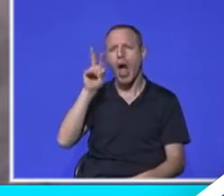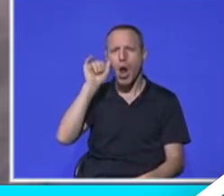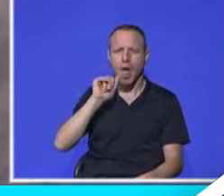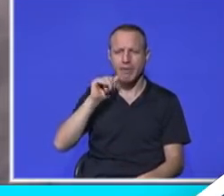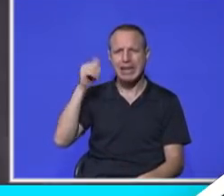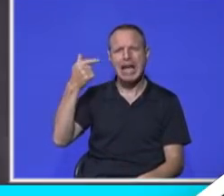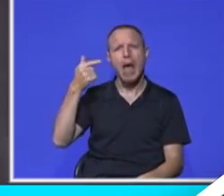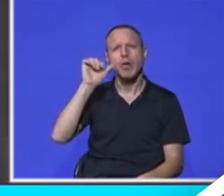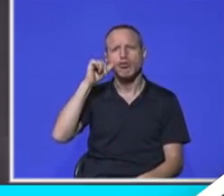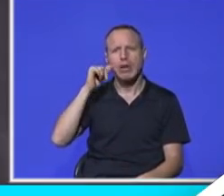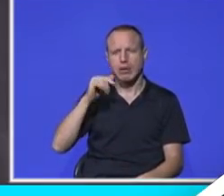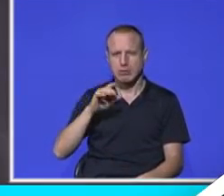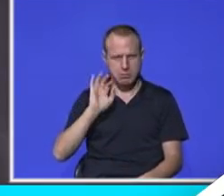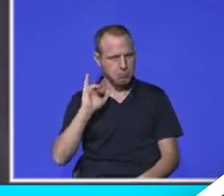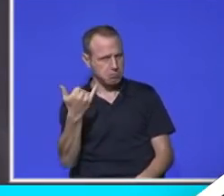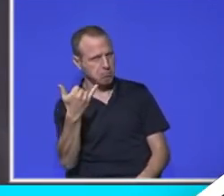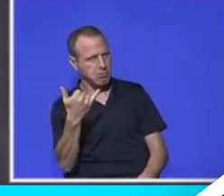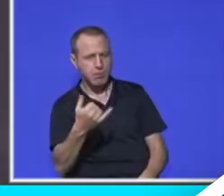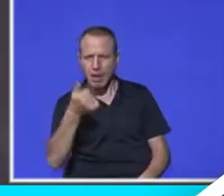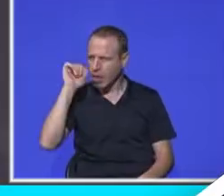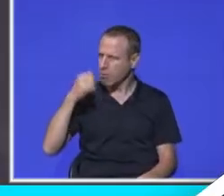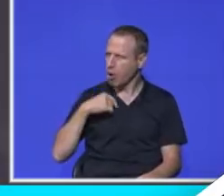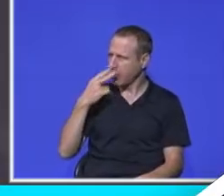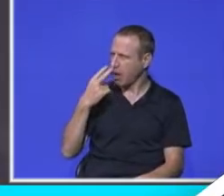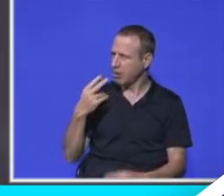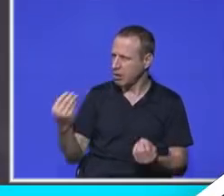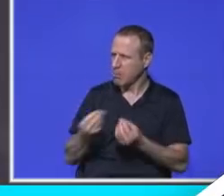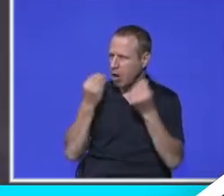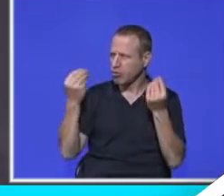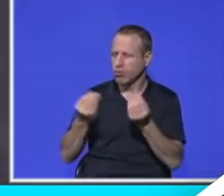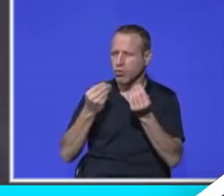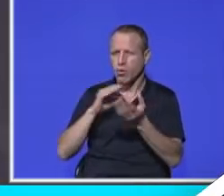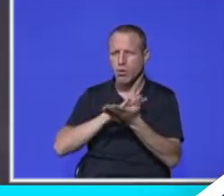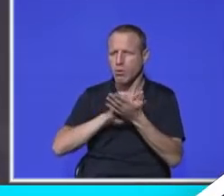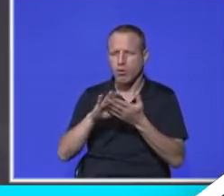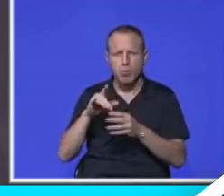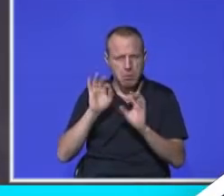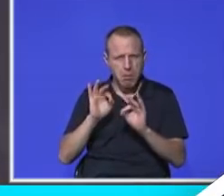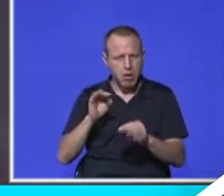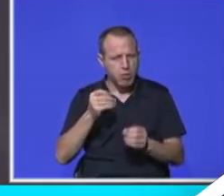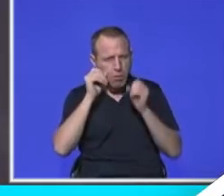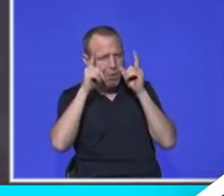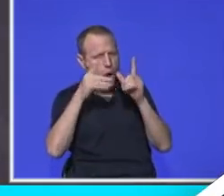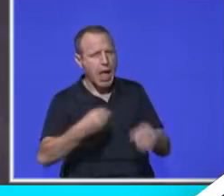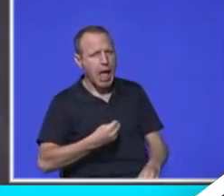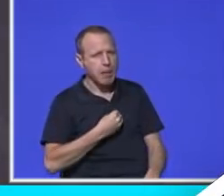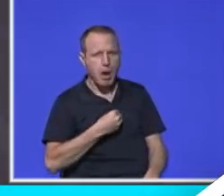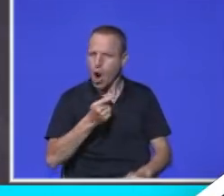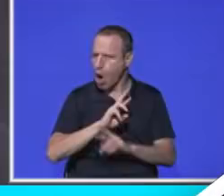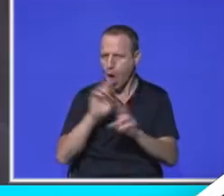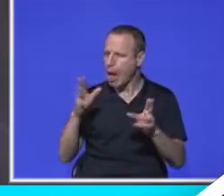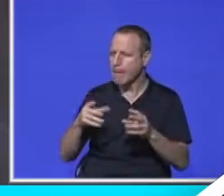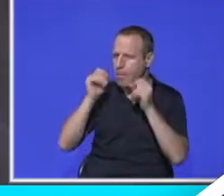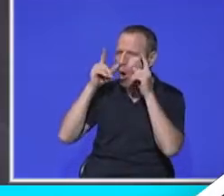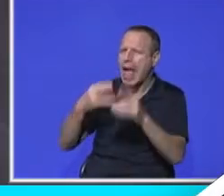משמעית. אתמול אני ראיתי משהו פשוט... מעורר חמלה. מעורר חמלה. לא רק שהוא מעורר חמלה,